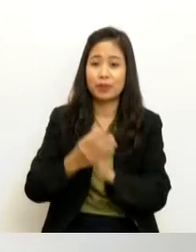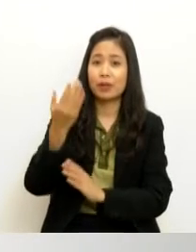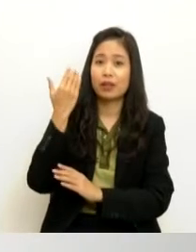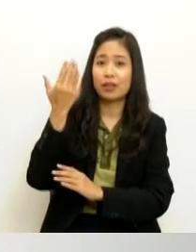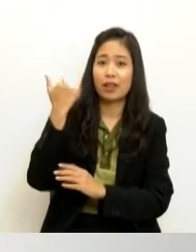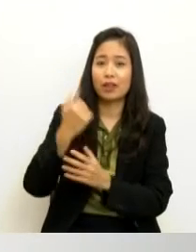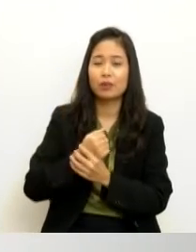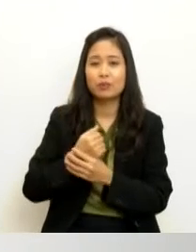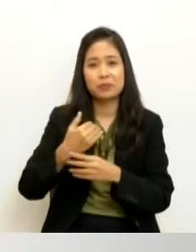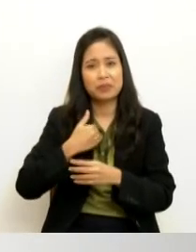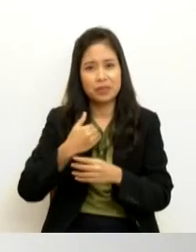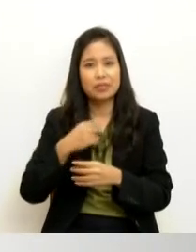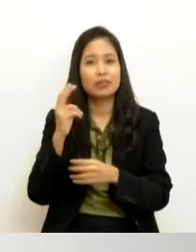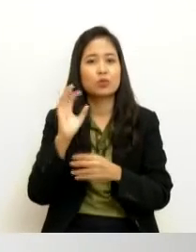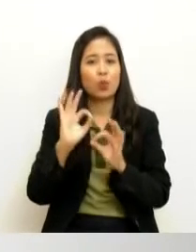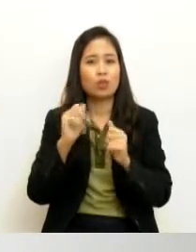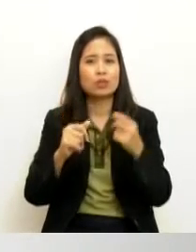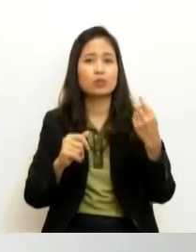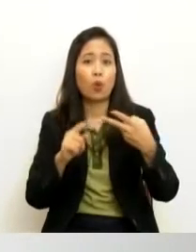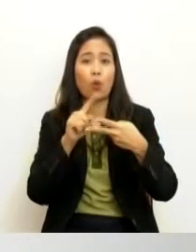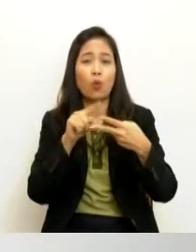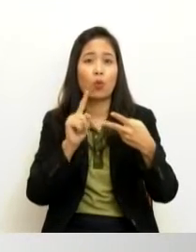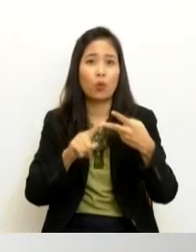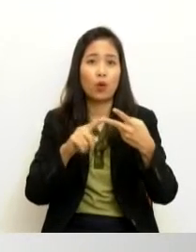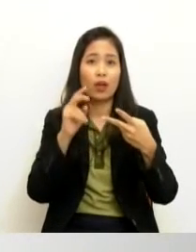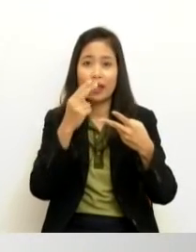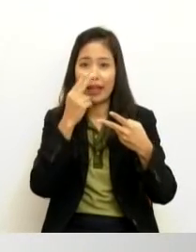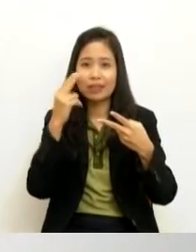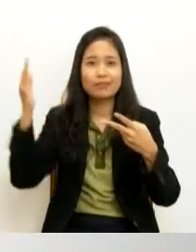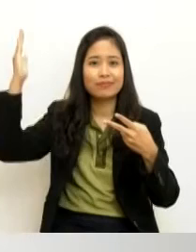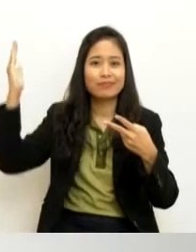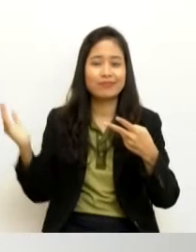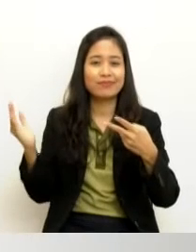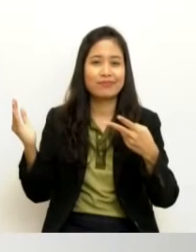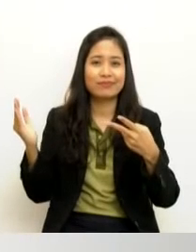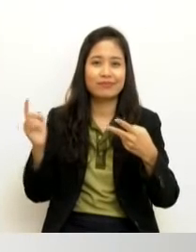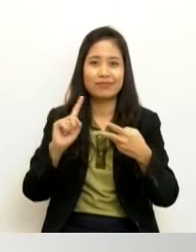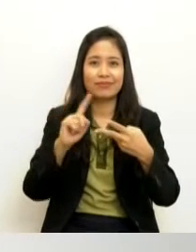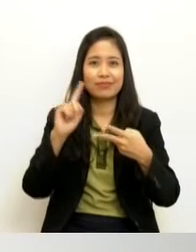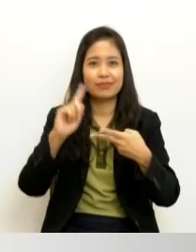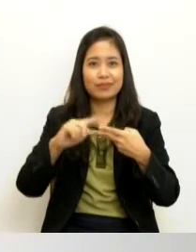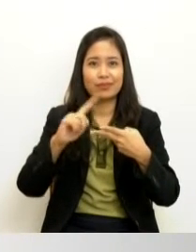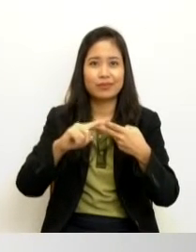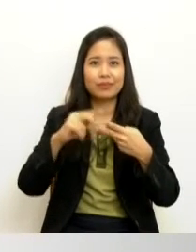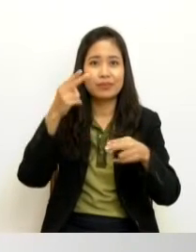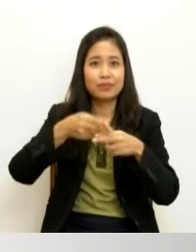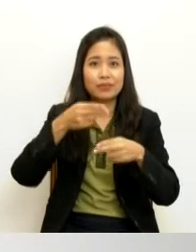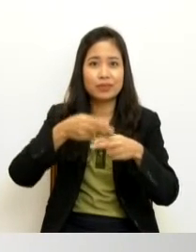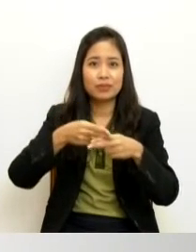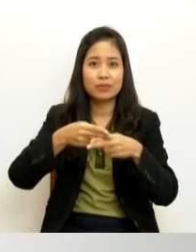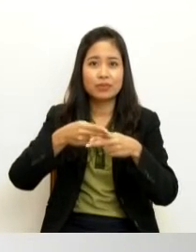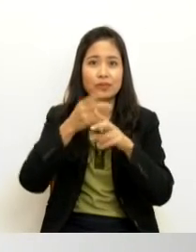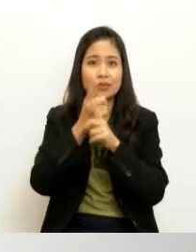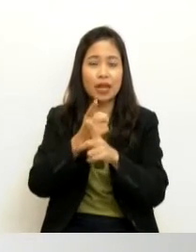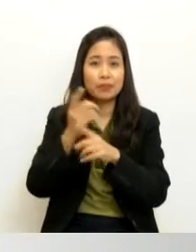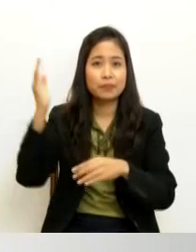คดีนะคะ2ท่านด้วยการปรากฏชื่ออยู่ที่หน้าจอขณะนี้แล้วนะคะนั่นคือผู้ที่ใช้ชื่อใน Facebook ว่